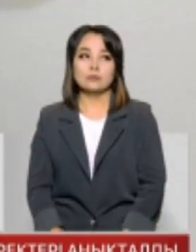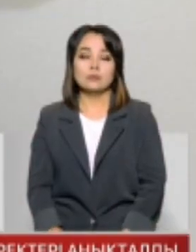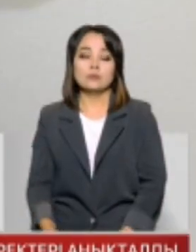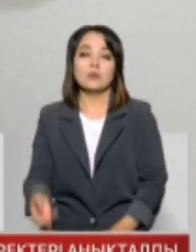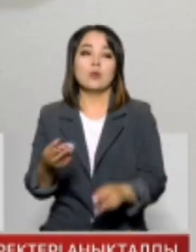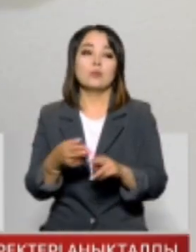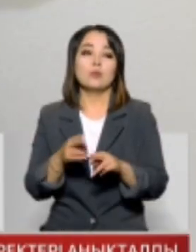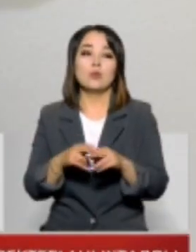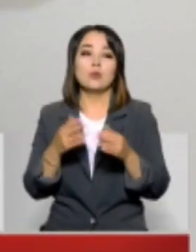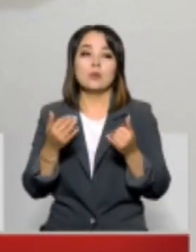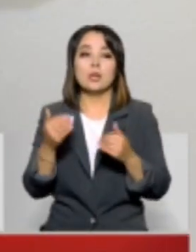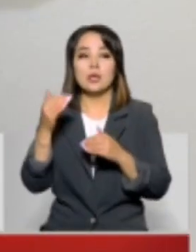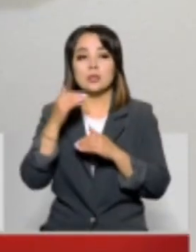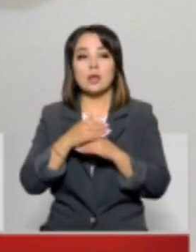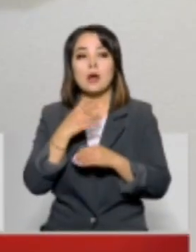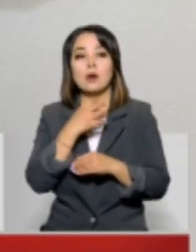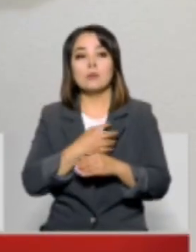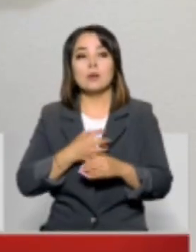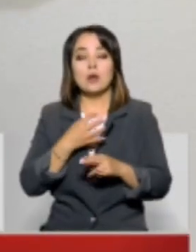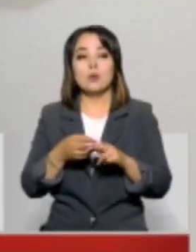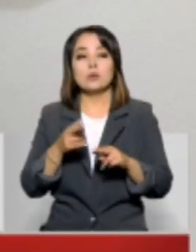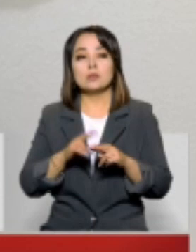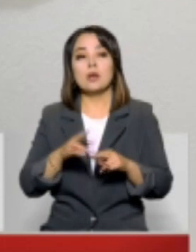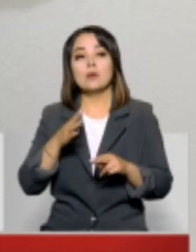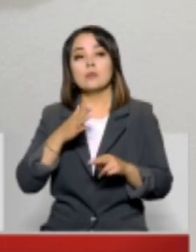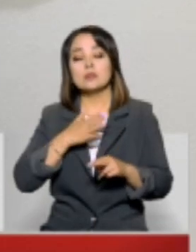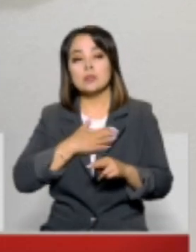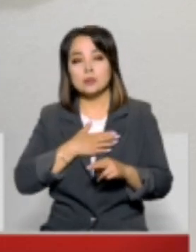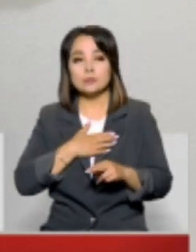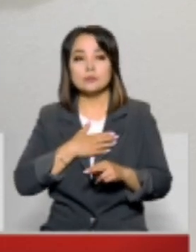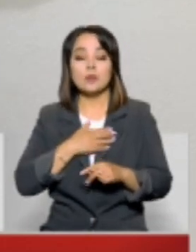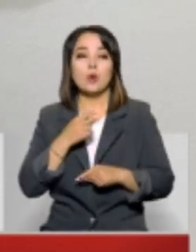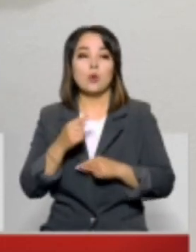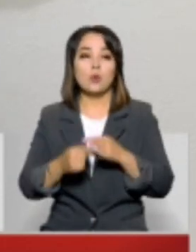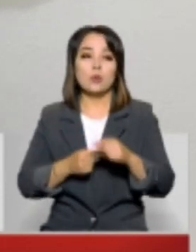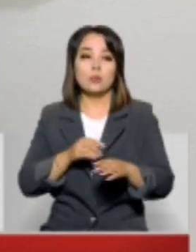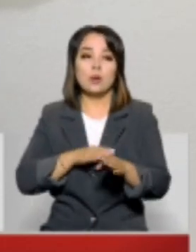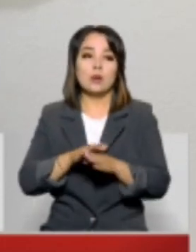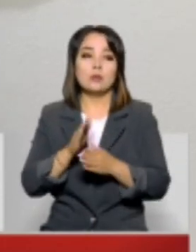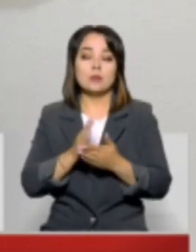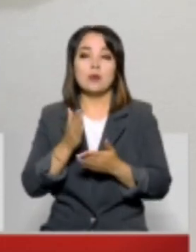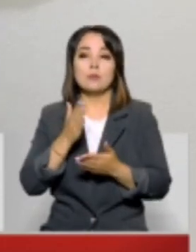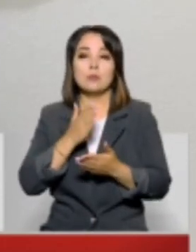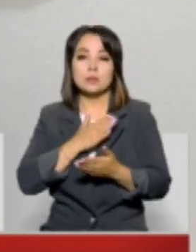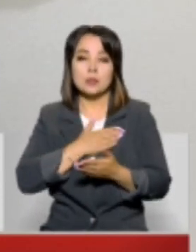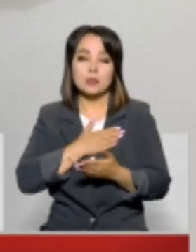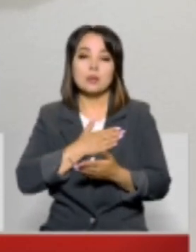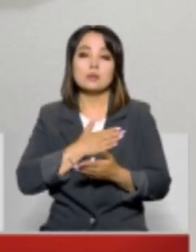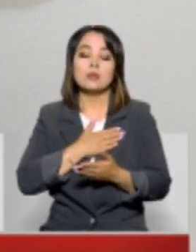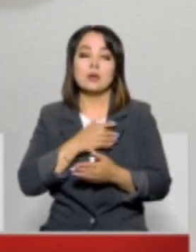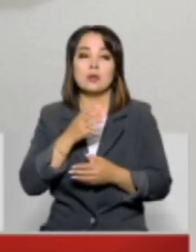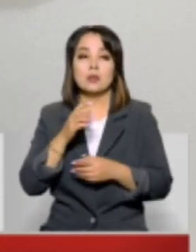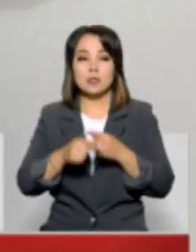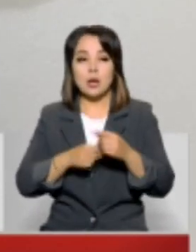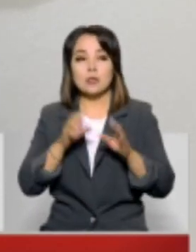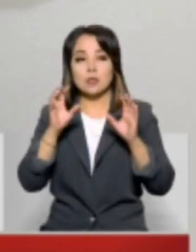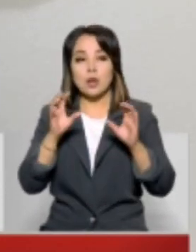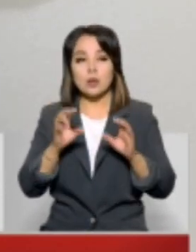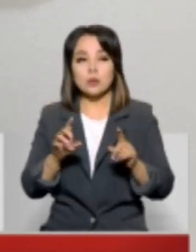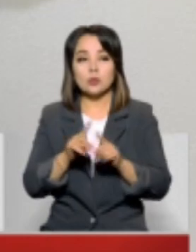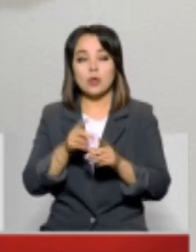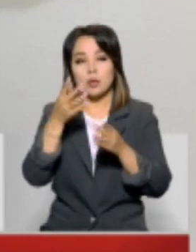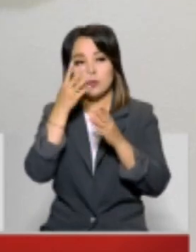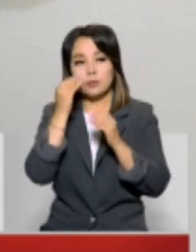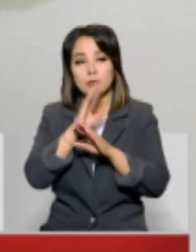Бұл бүгінгі кештің маңызы негізі біздің ұрпағымыз, біздің салт дәстүрімізді